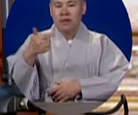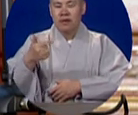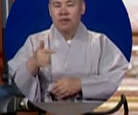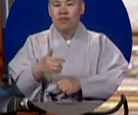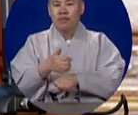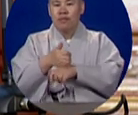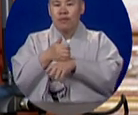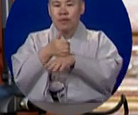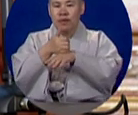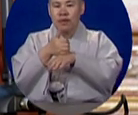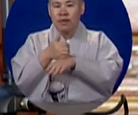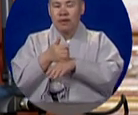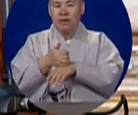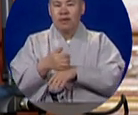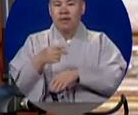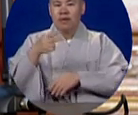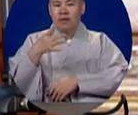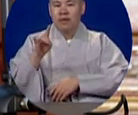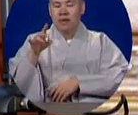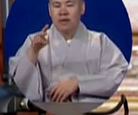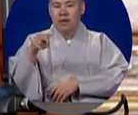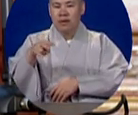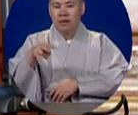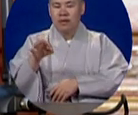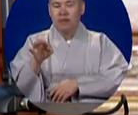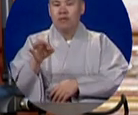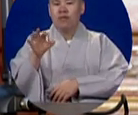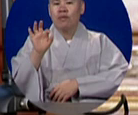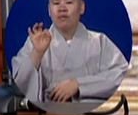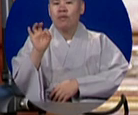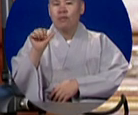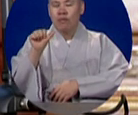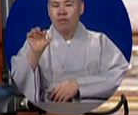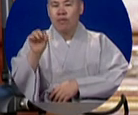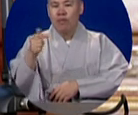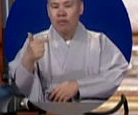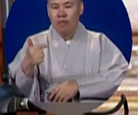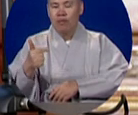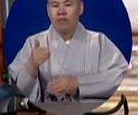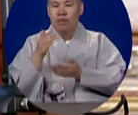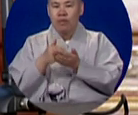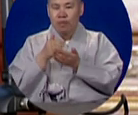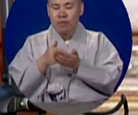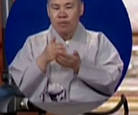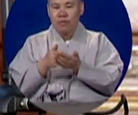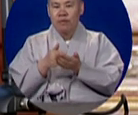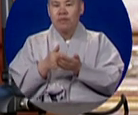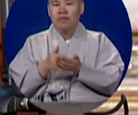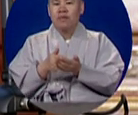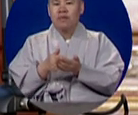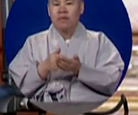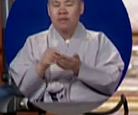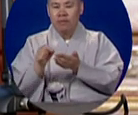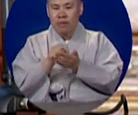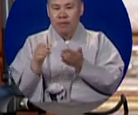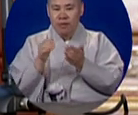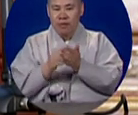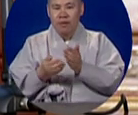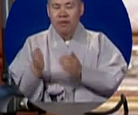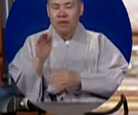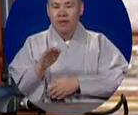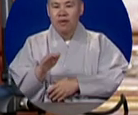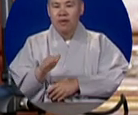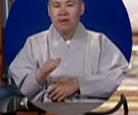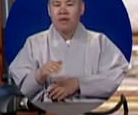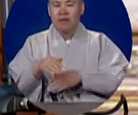세친보살이 대승온론을 지셨는데요 대승온론 거기에 보면